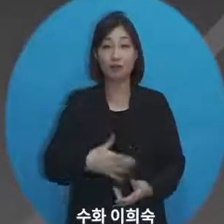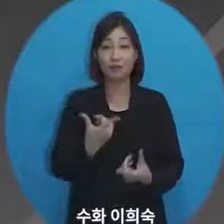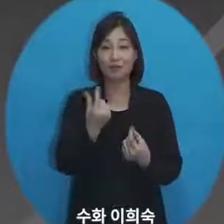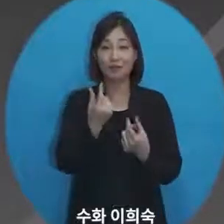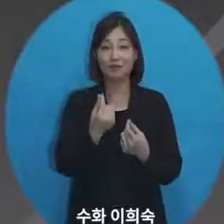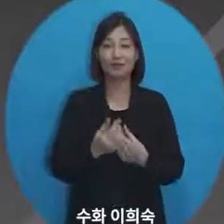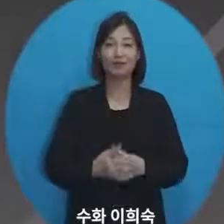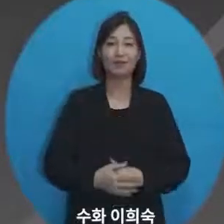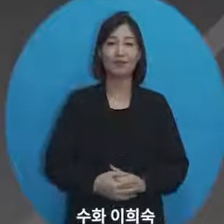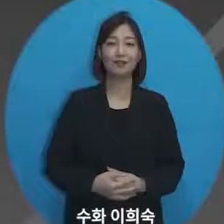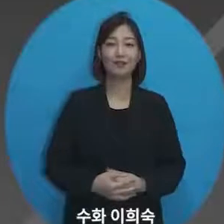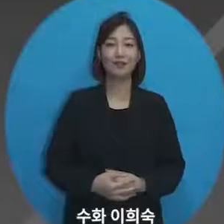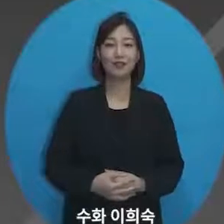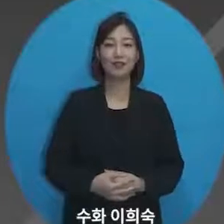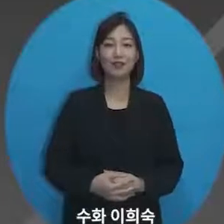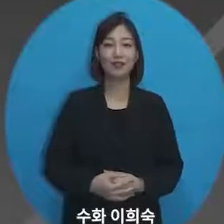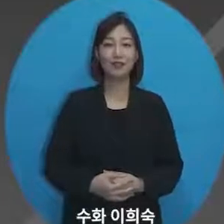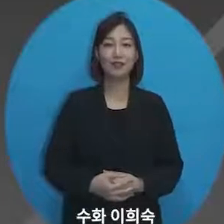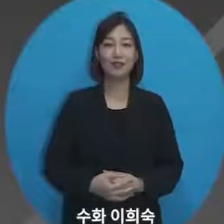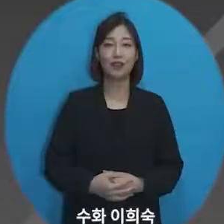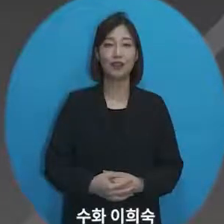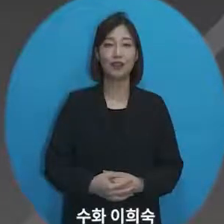부분이 있습니다.